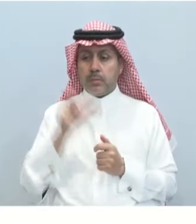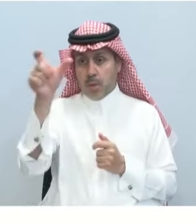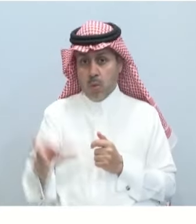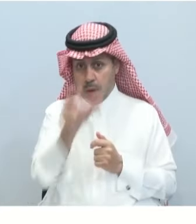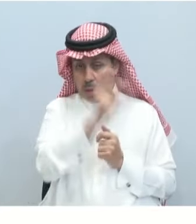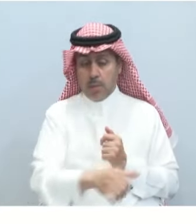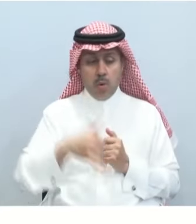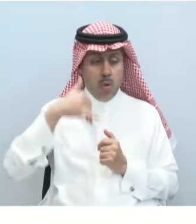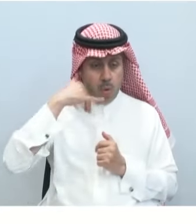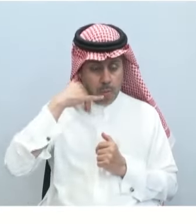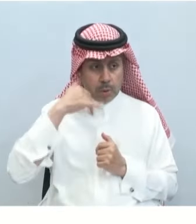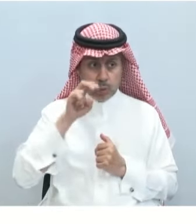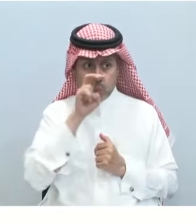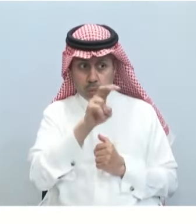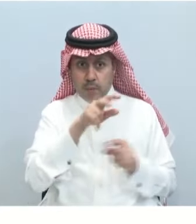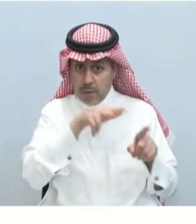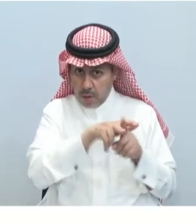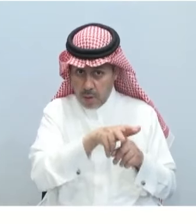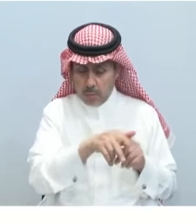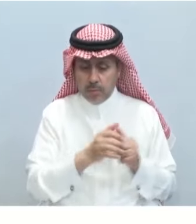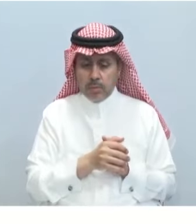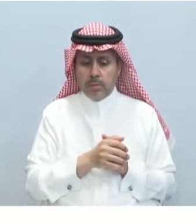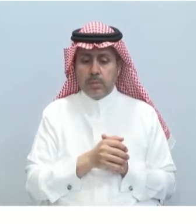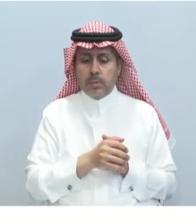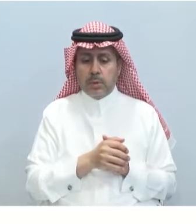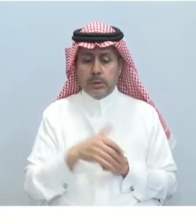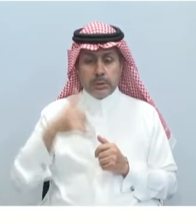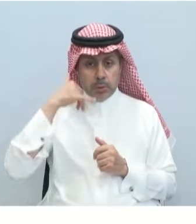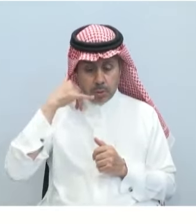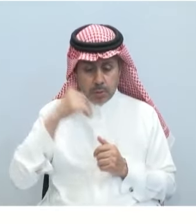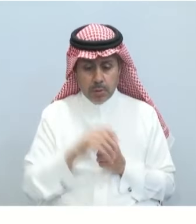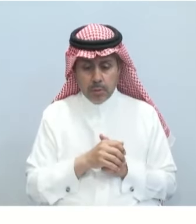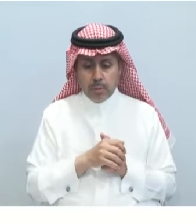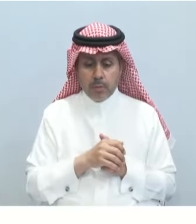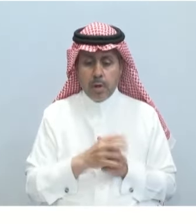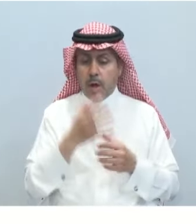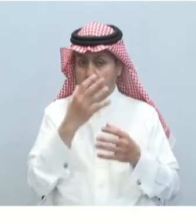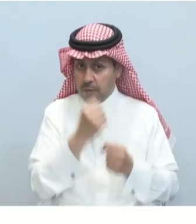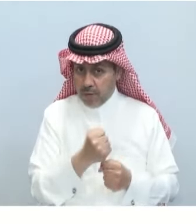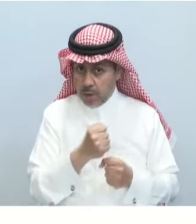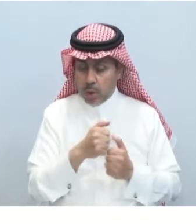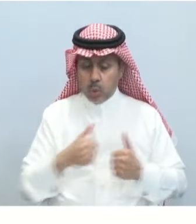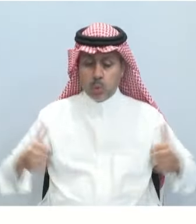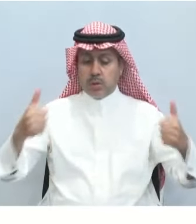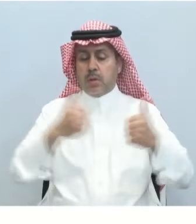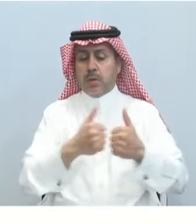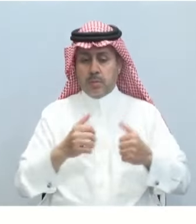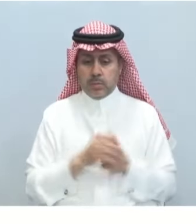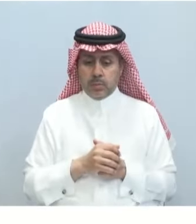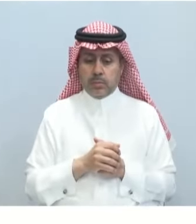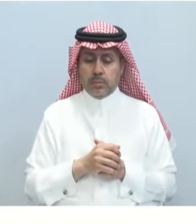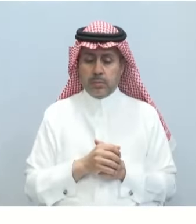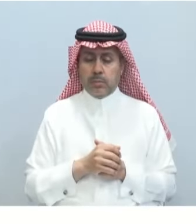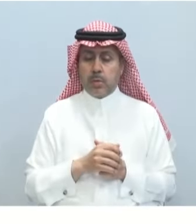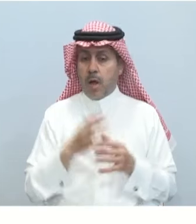قم بالابلاغ عن اي حاله من حالات الايذاء من خلال التواصل مع الاداره العامه للحمايه الاسريه من